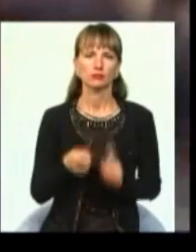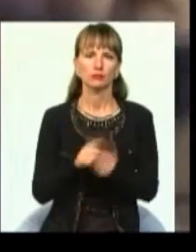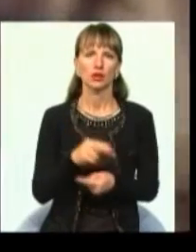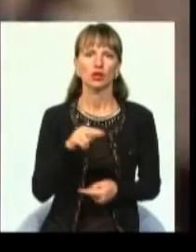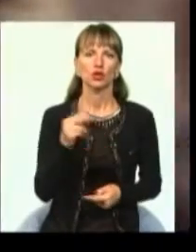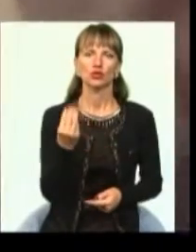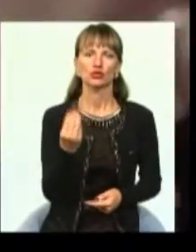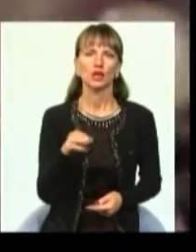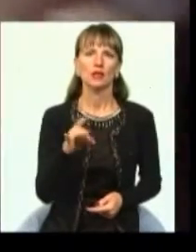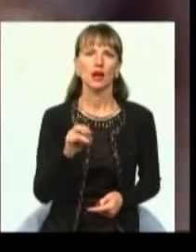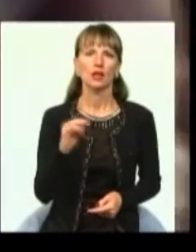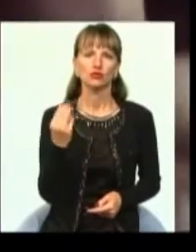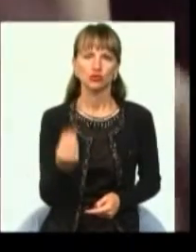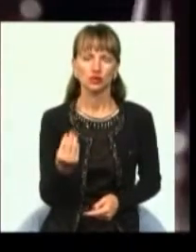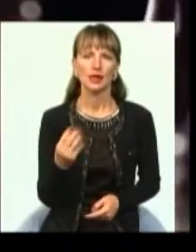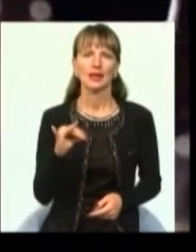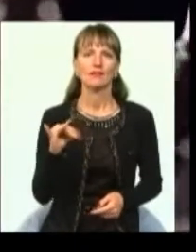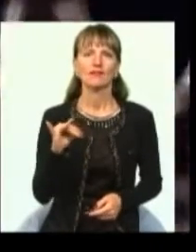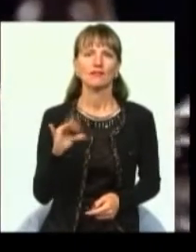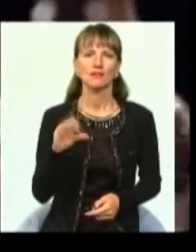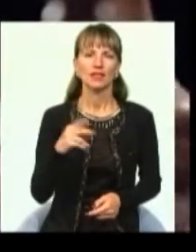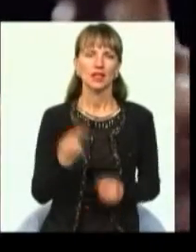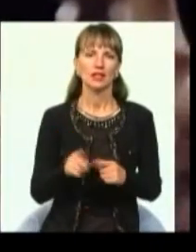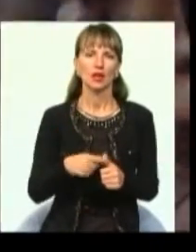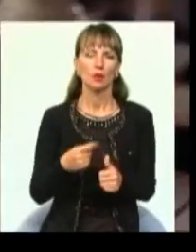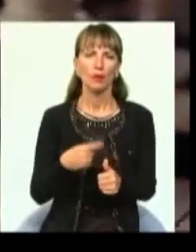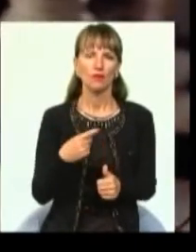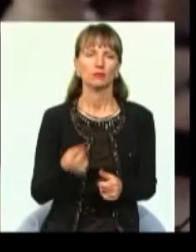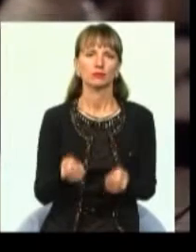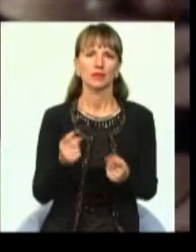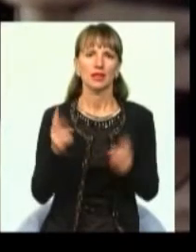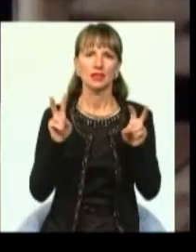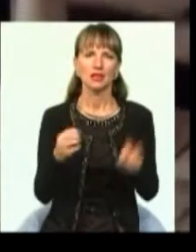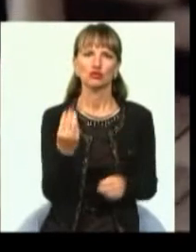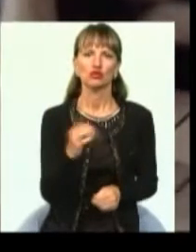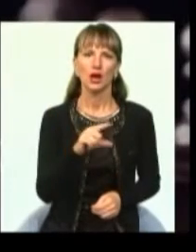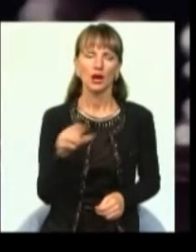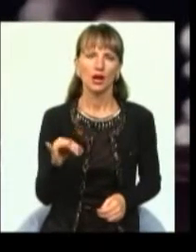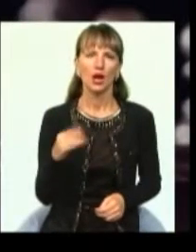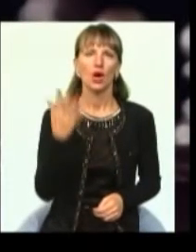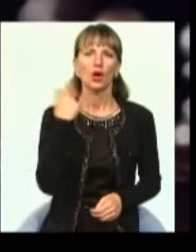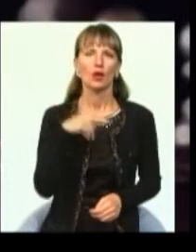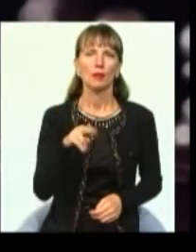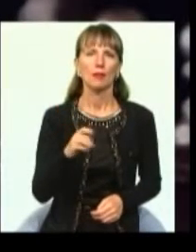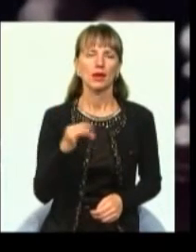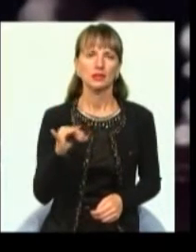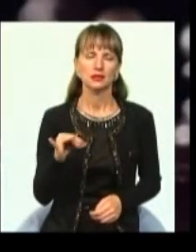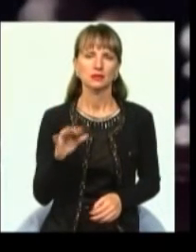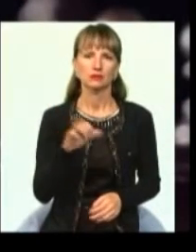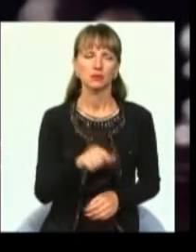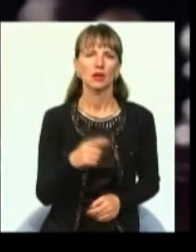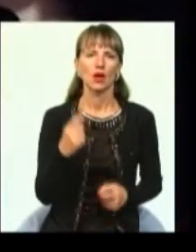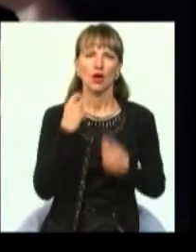від цієї мови надалі гра отримала вже звичну нам назву – шахи. Коли перси атакували фігурку короля суперника, вони